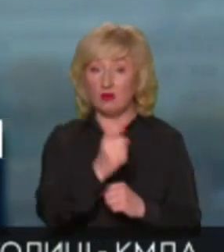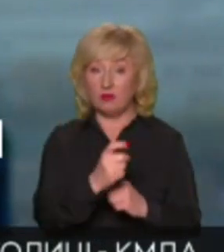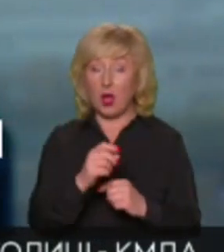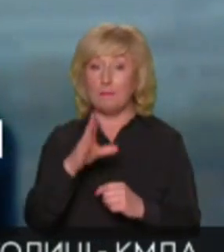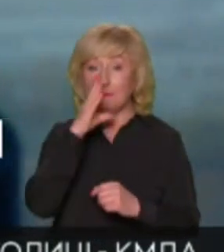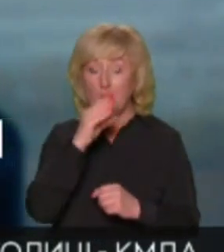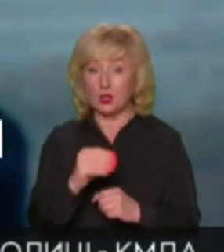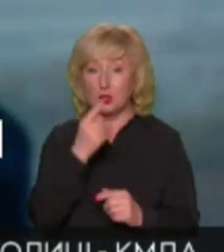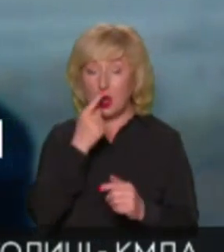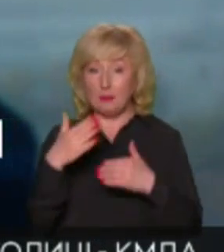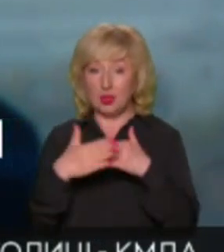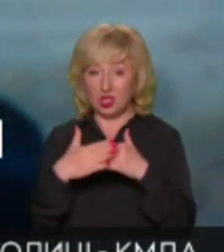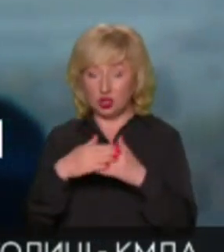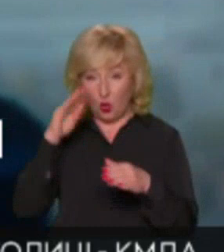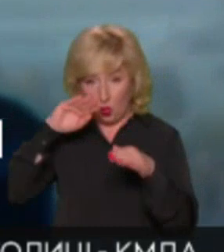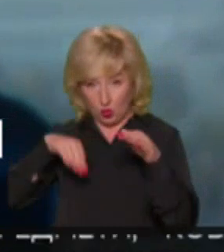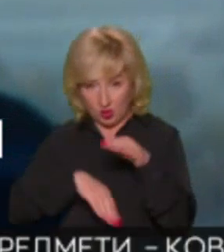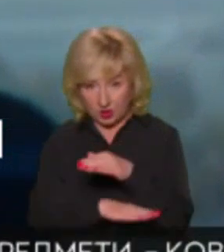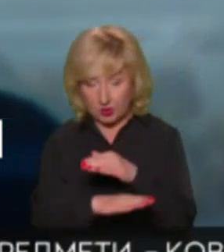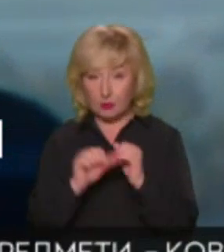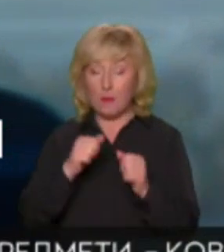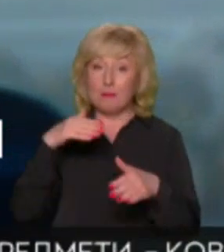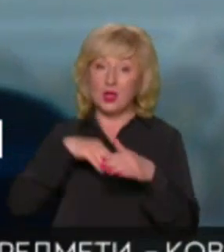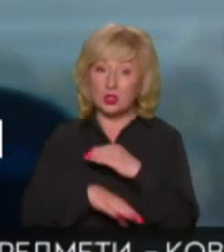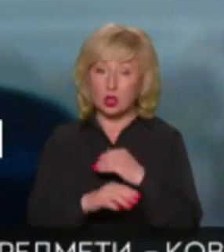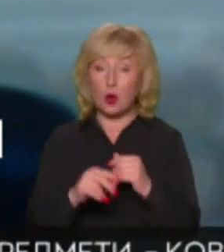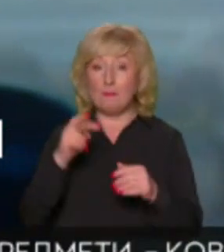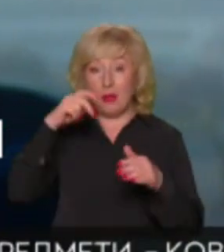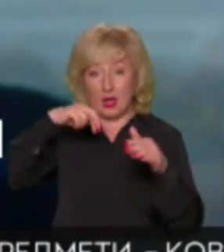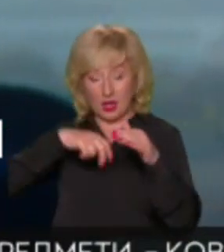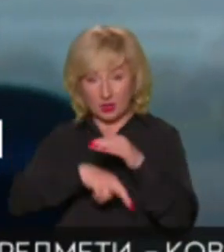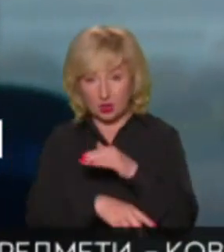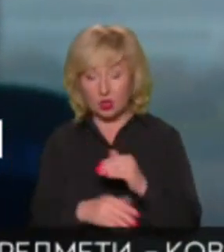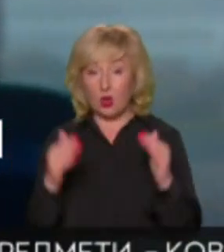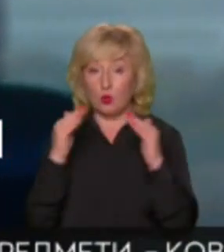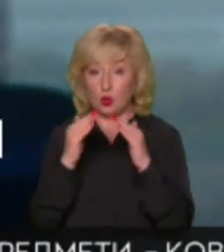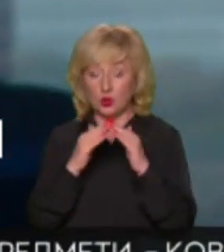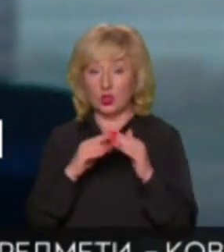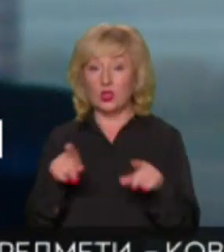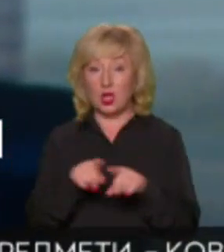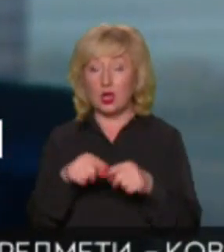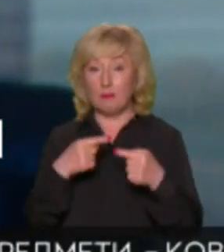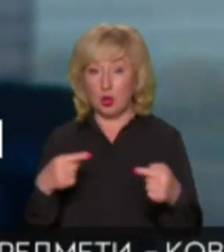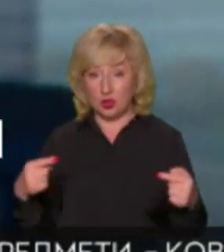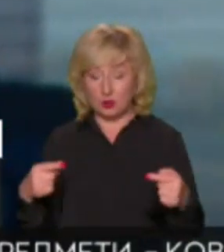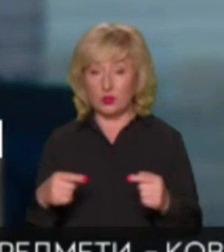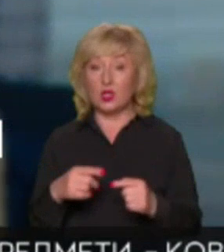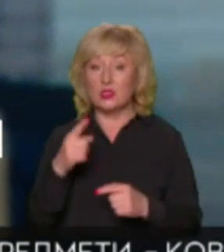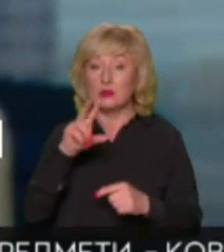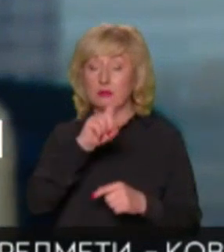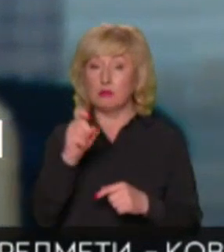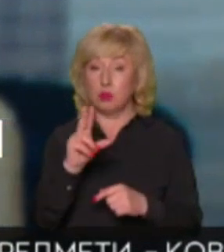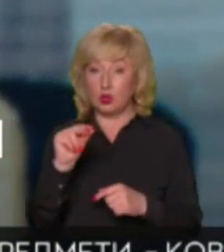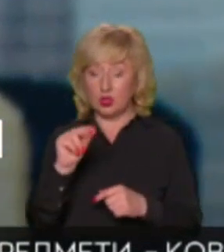найближчого укриття. Це може бути підземна станція метро, підземний перехід, укриття в будинках і таке подібне. Також із понеділка